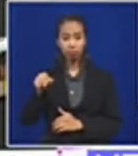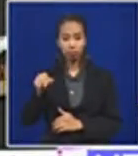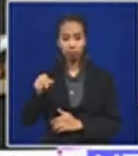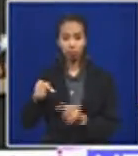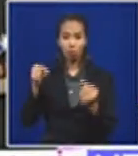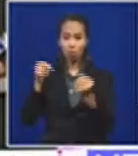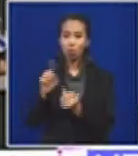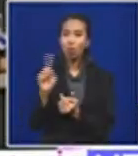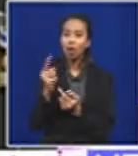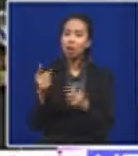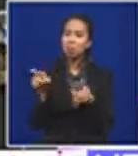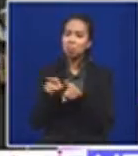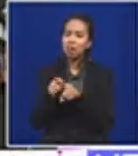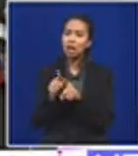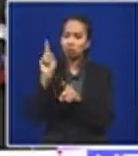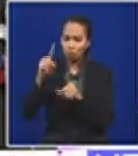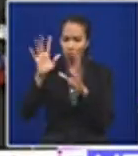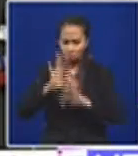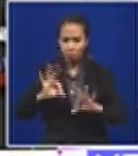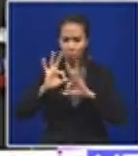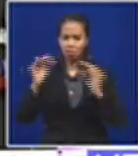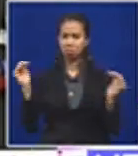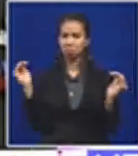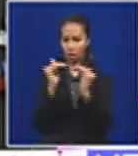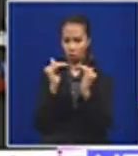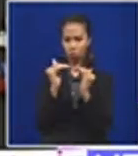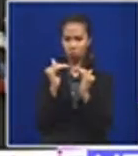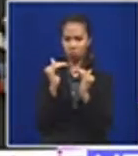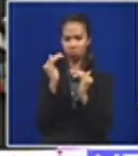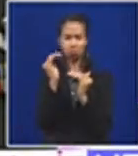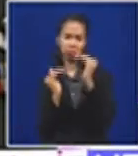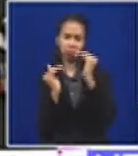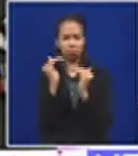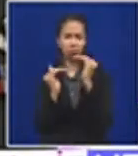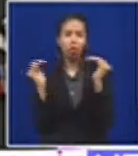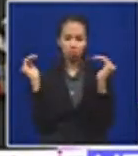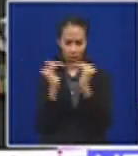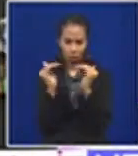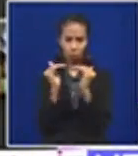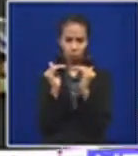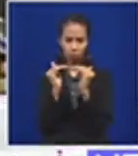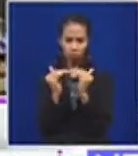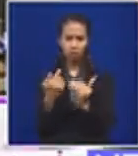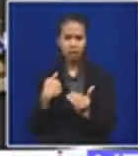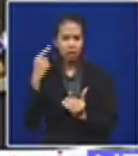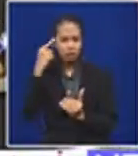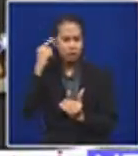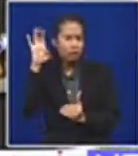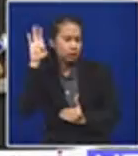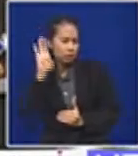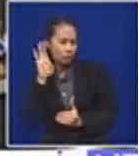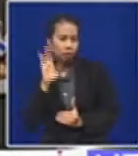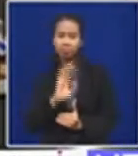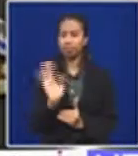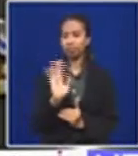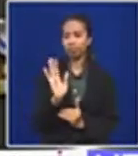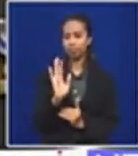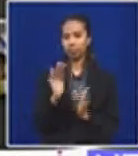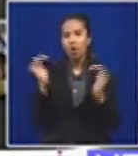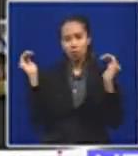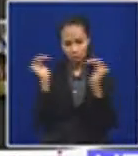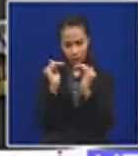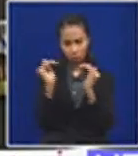ของการให้ความเป็นธรรมทุกฝ่ายนะครับไม่ได้ให้ฟังความฝ่ายใดฝ่ายหนึ่งนะครับขณะ